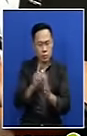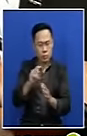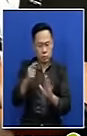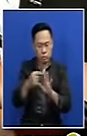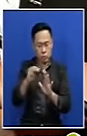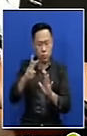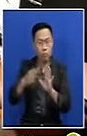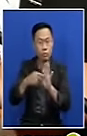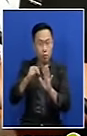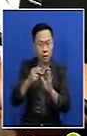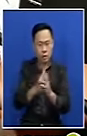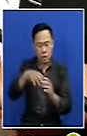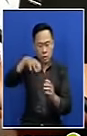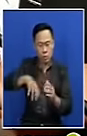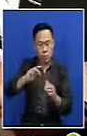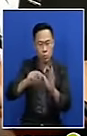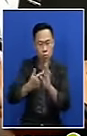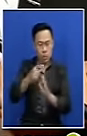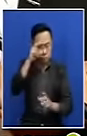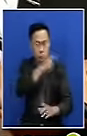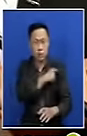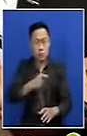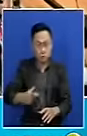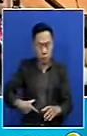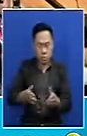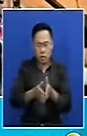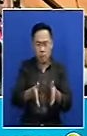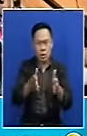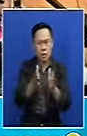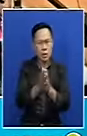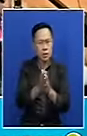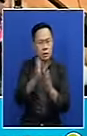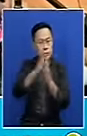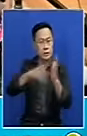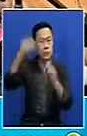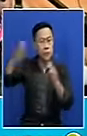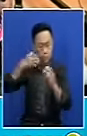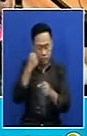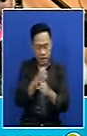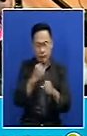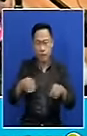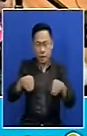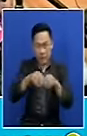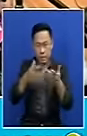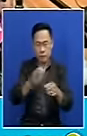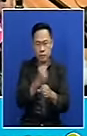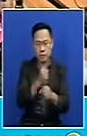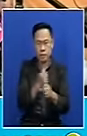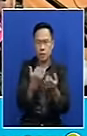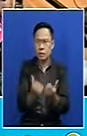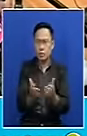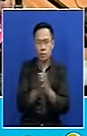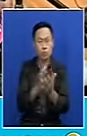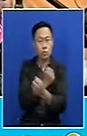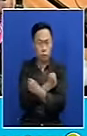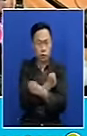บริเวณรอบพระราชวังสวนจิตรลดานะก็เป็นพื้นที่ที่เราทำไปแล้วแล้วก็ระหว่างที่ดำเนินการใกล้จะแล้วเสร็จก็จะมีบริเวณถนนสุ